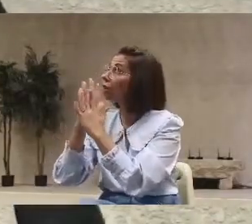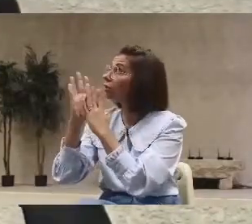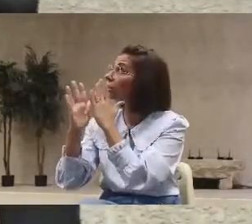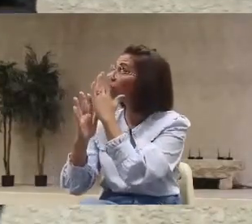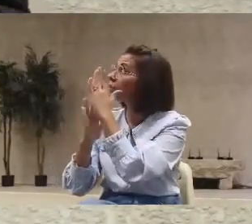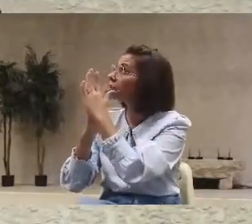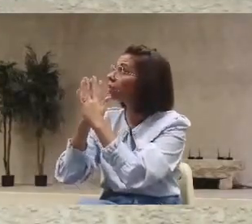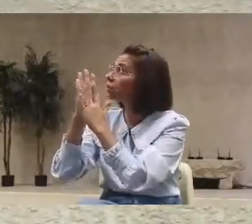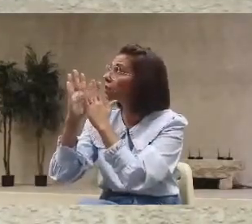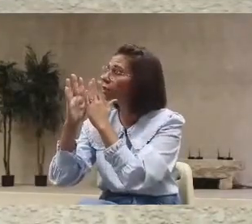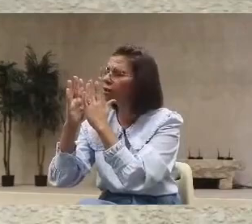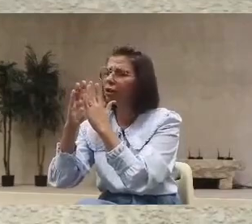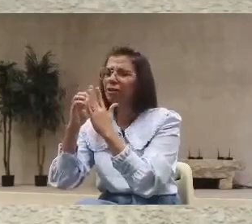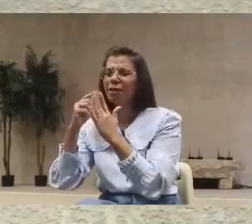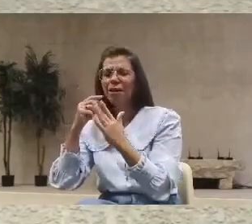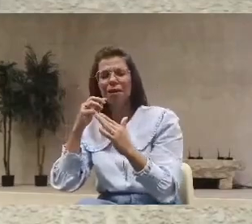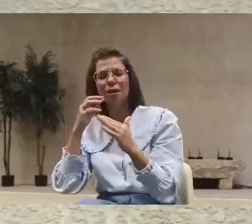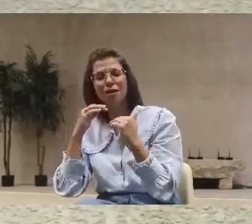la ferme